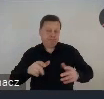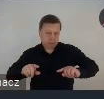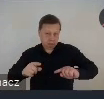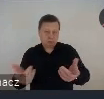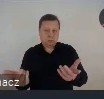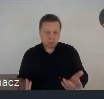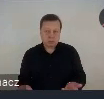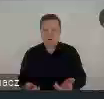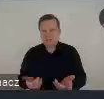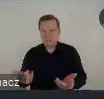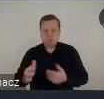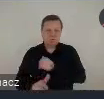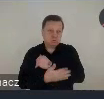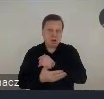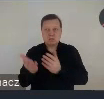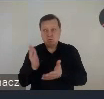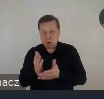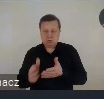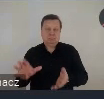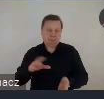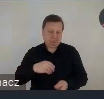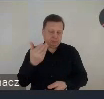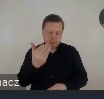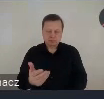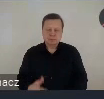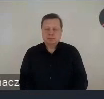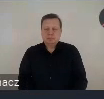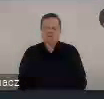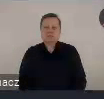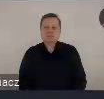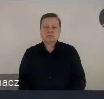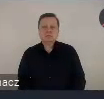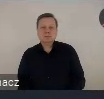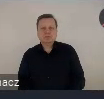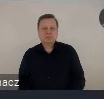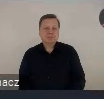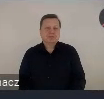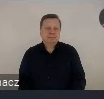potrzebują ewentualnie jakiegoś wsparcia, pomocy, dodatkowych informacji.